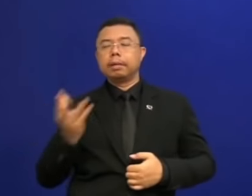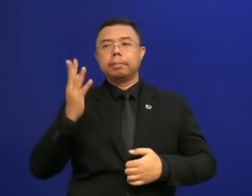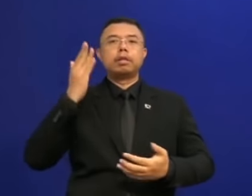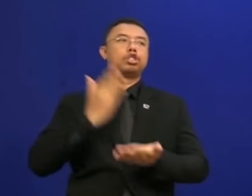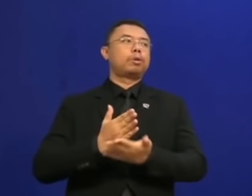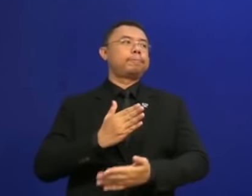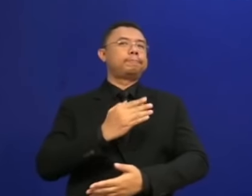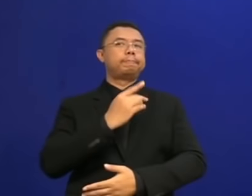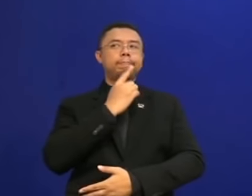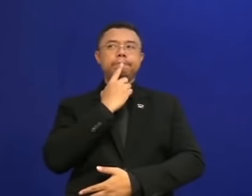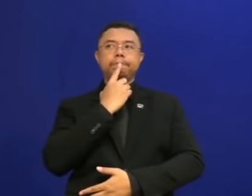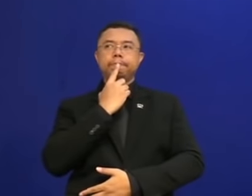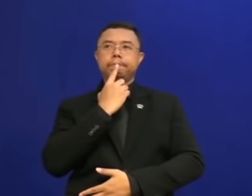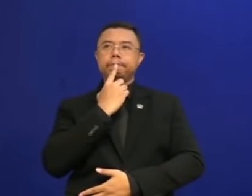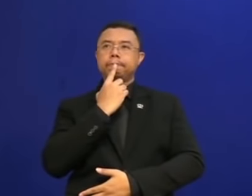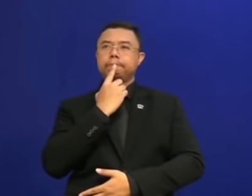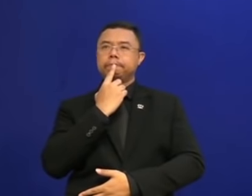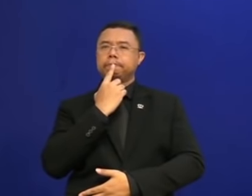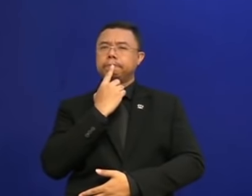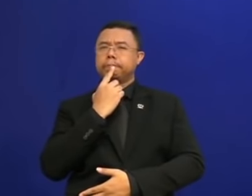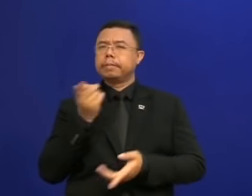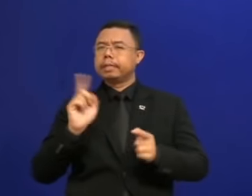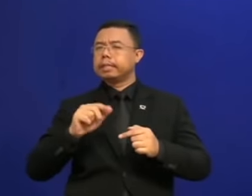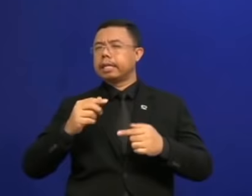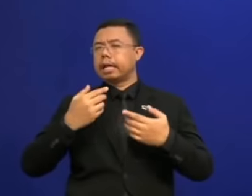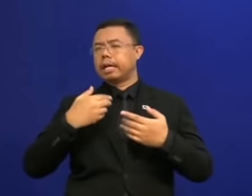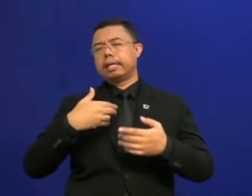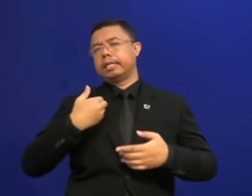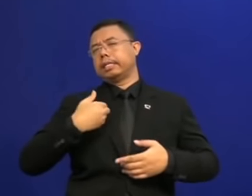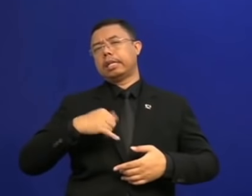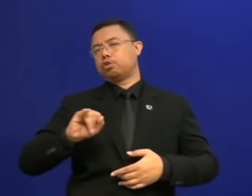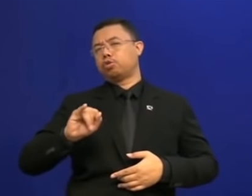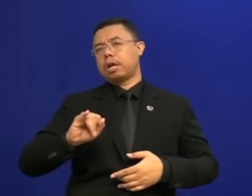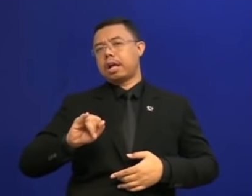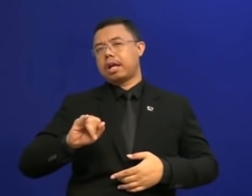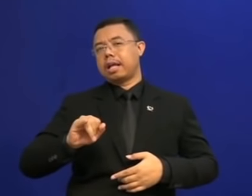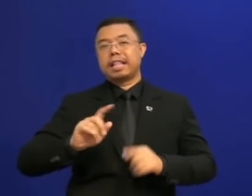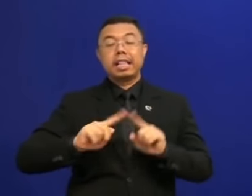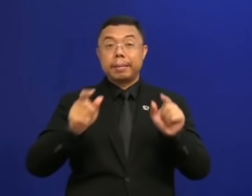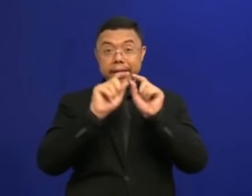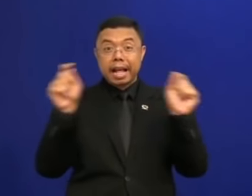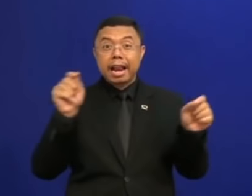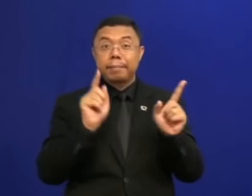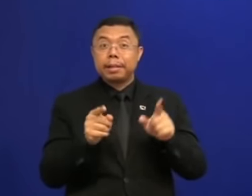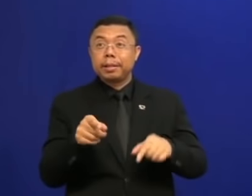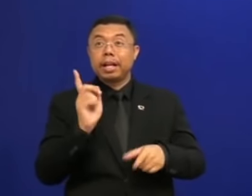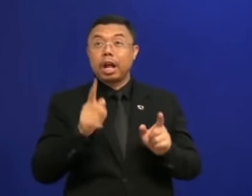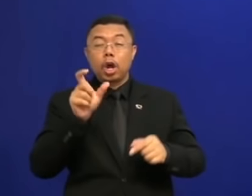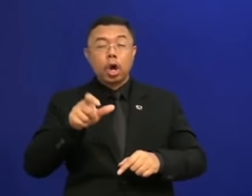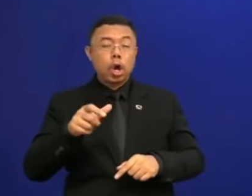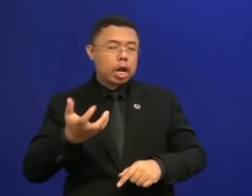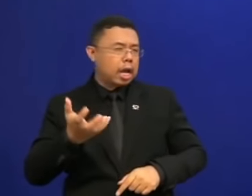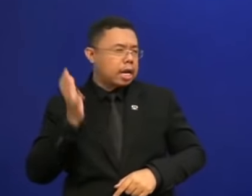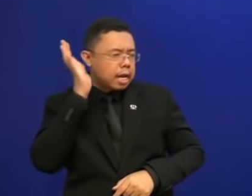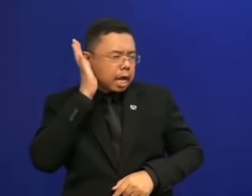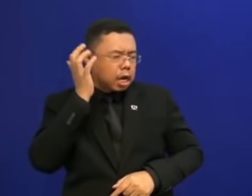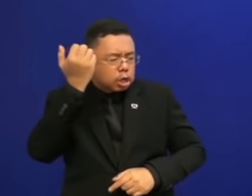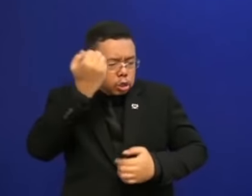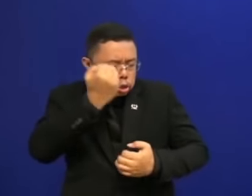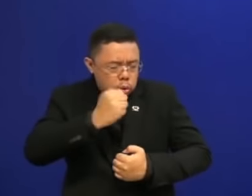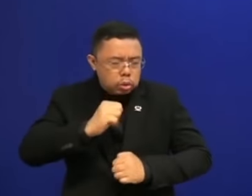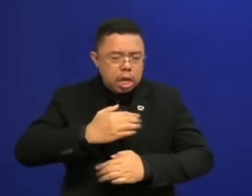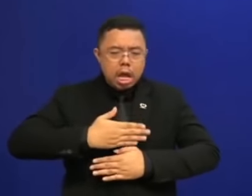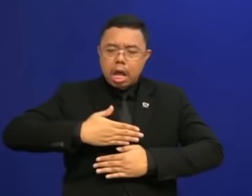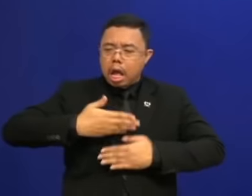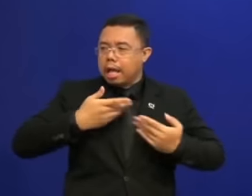berhenti. Jadi tidak senang lagi. Tapi kalimat itu kalau didengar orang yang lagi susah, dia